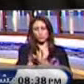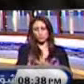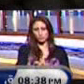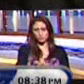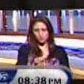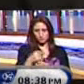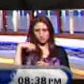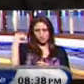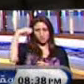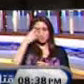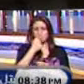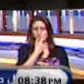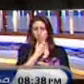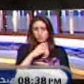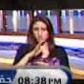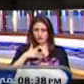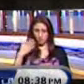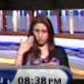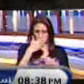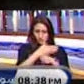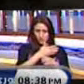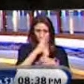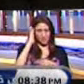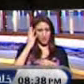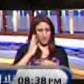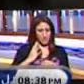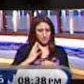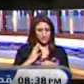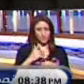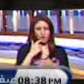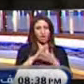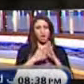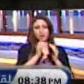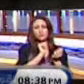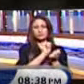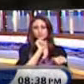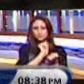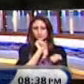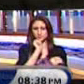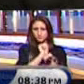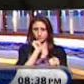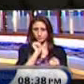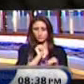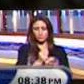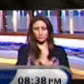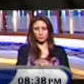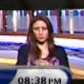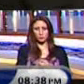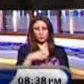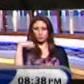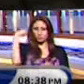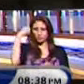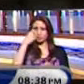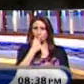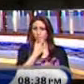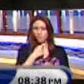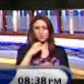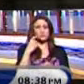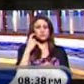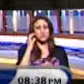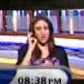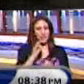كانت محتاجة تدخل لدى الحكومة في ليبيا من عدمه، وبيتم التدخل ويتم التنسيق وبيتم